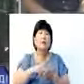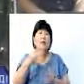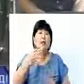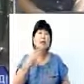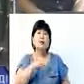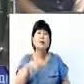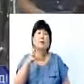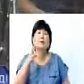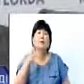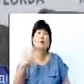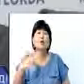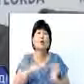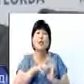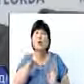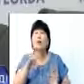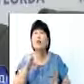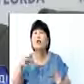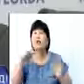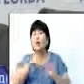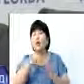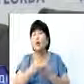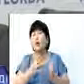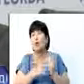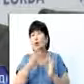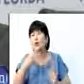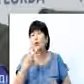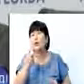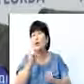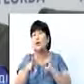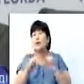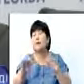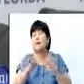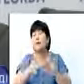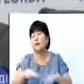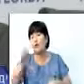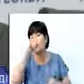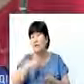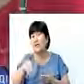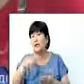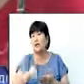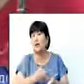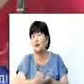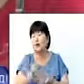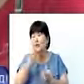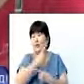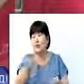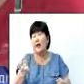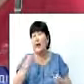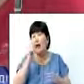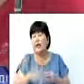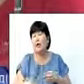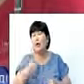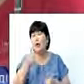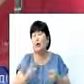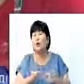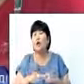45 миллиард 558 миллион теңгенің көлемінде 938 тапсырыс электронды мемлекеттік сатып алу жүйесіне жарияланған. Аяқталған